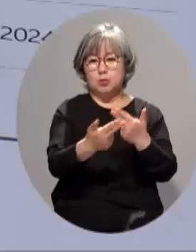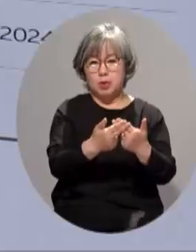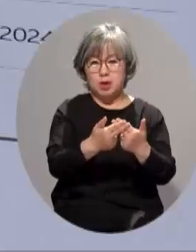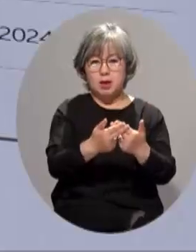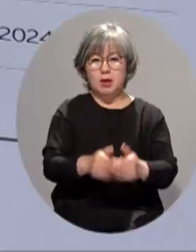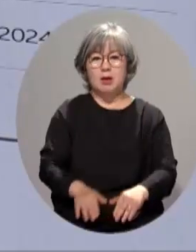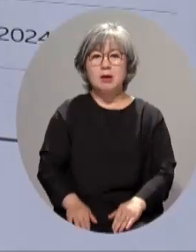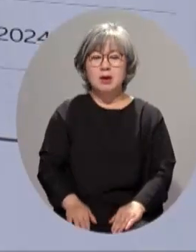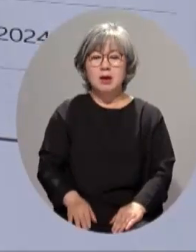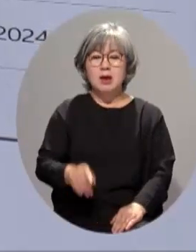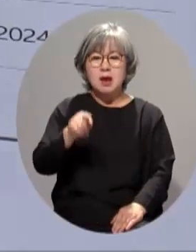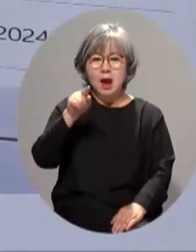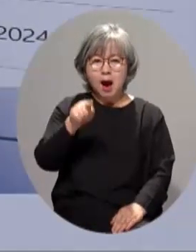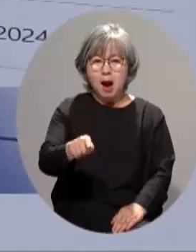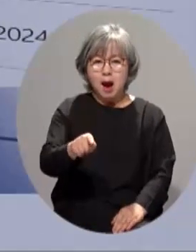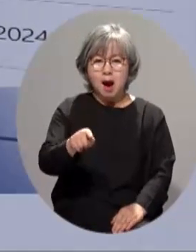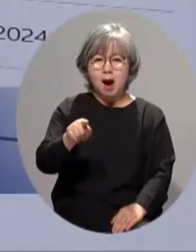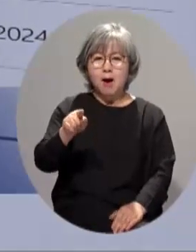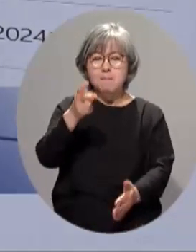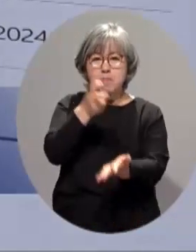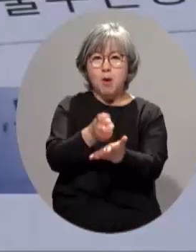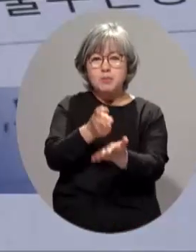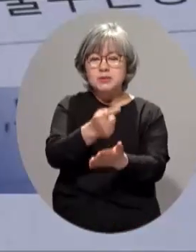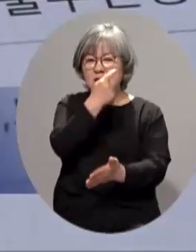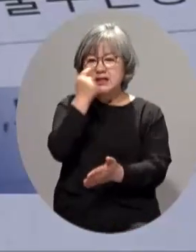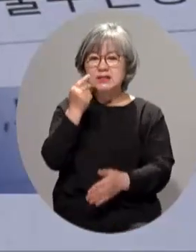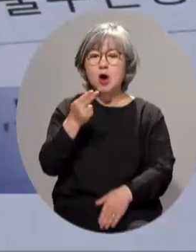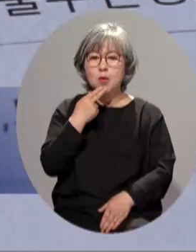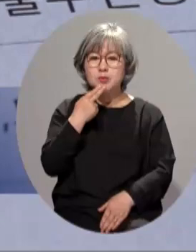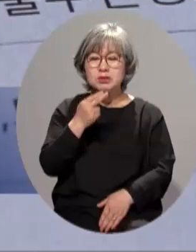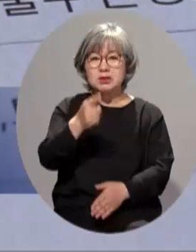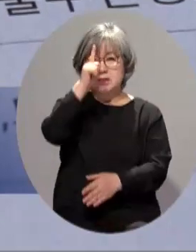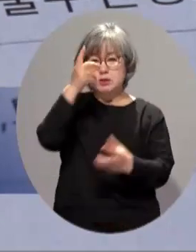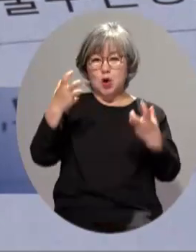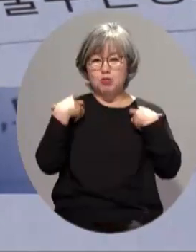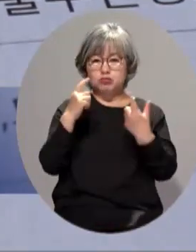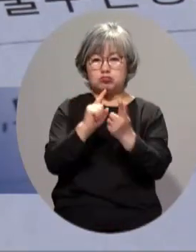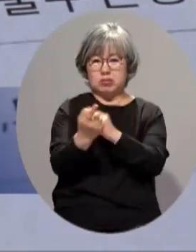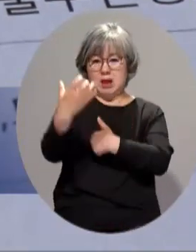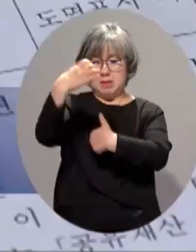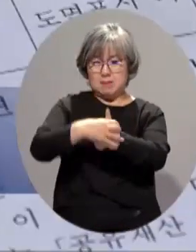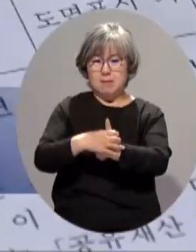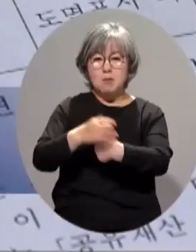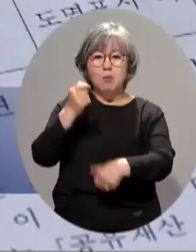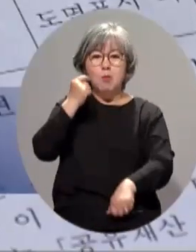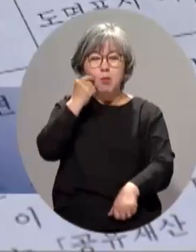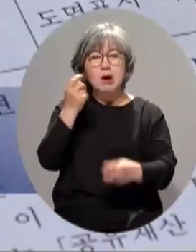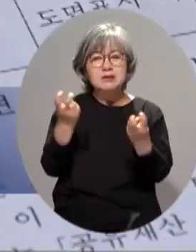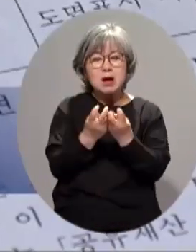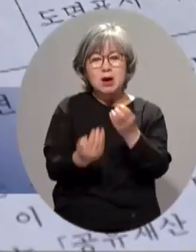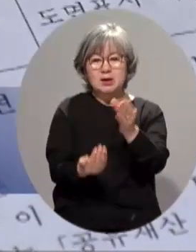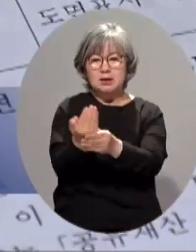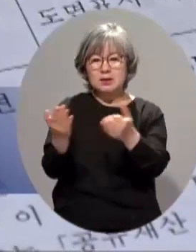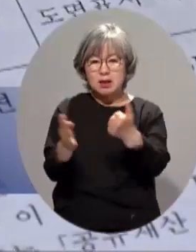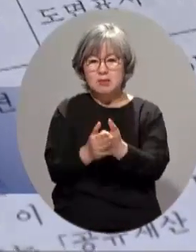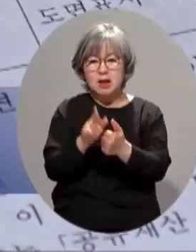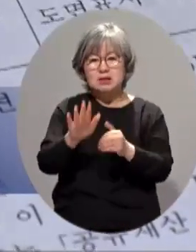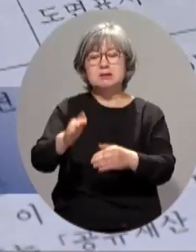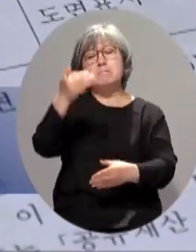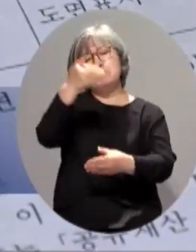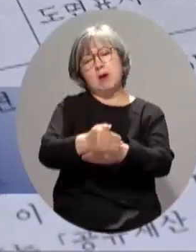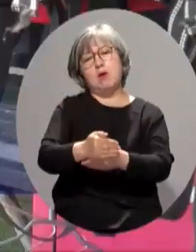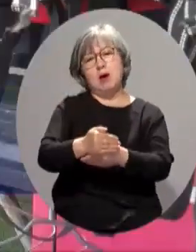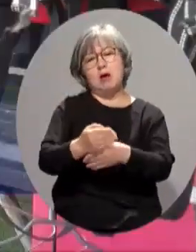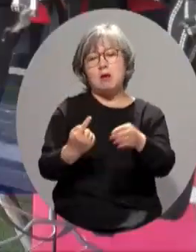법적 근거 없이 정부 대행 업무를 할 수 없는 부득이한 상황이 초래됐기 때문에 대관할 수밖에